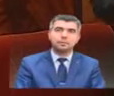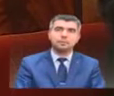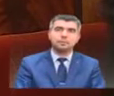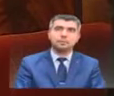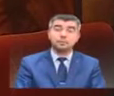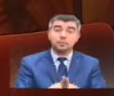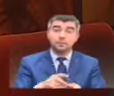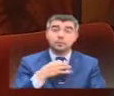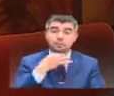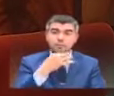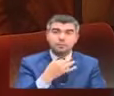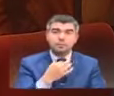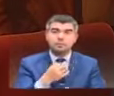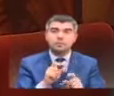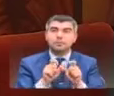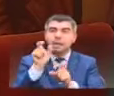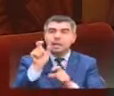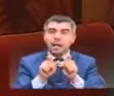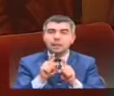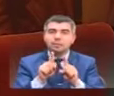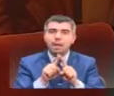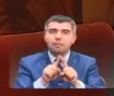اذا تنقول غير المواطنين يطمئنوا،